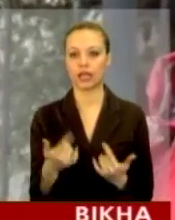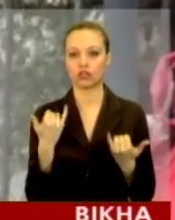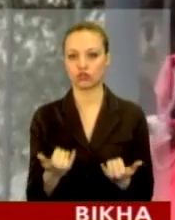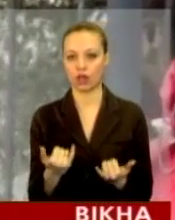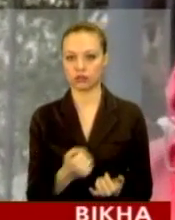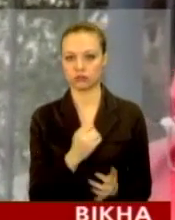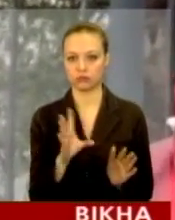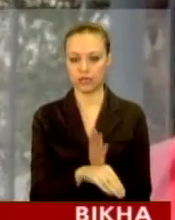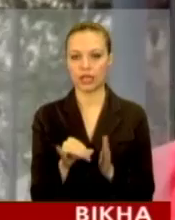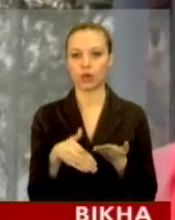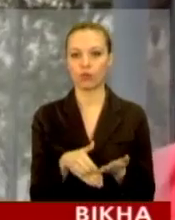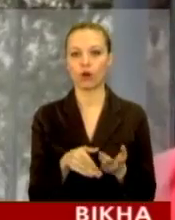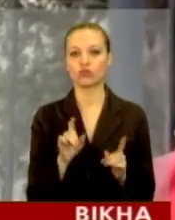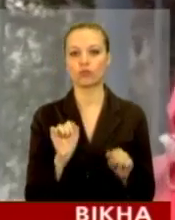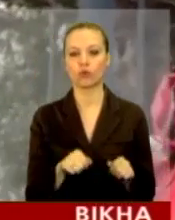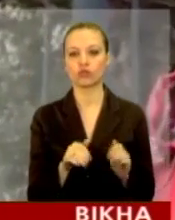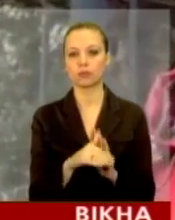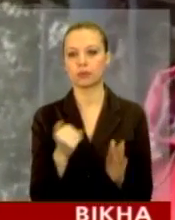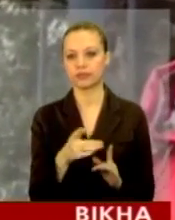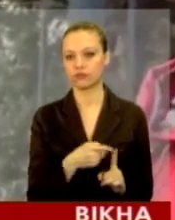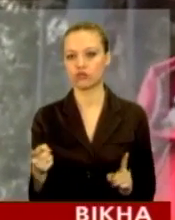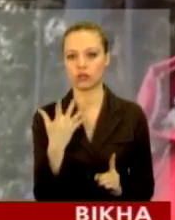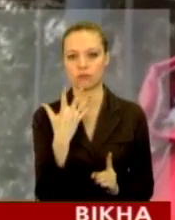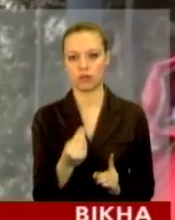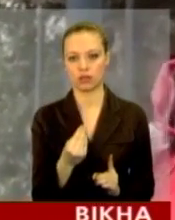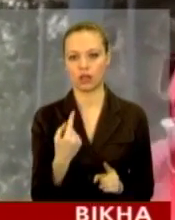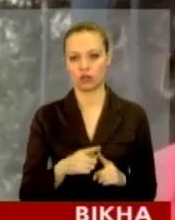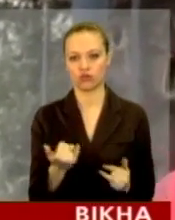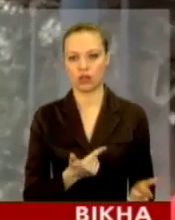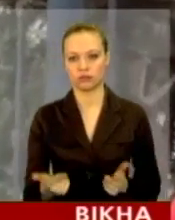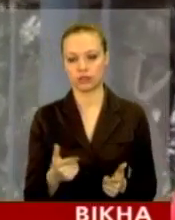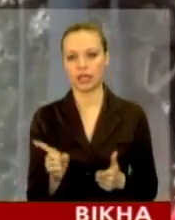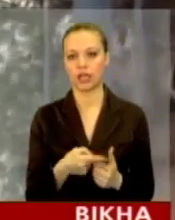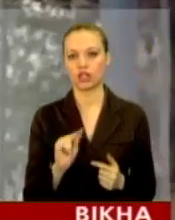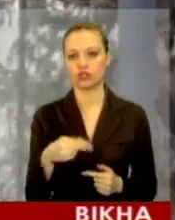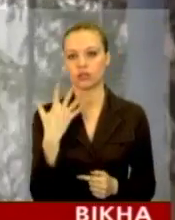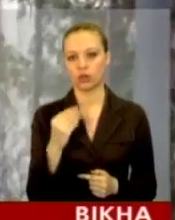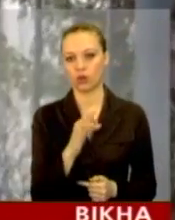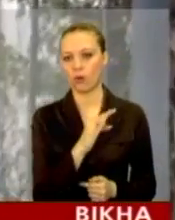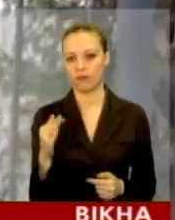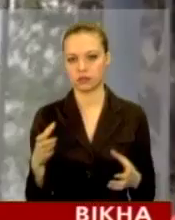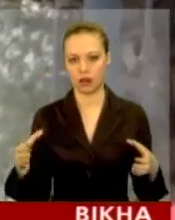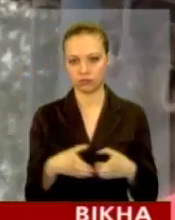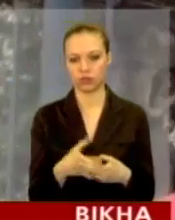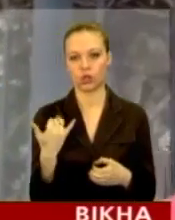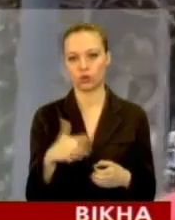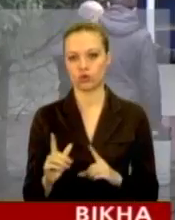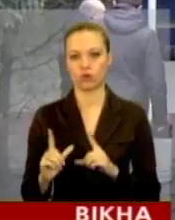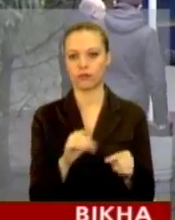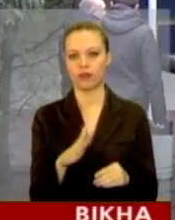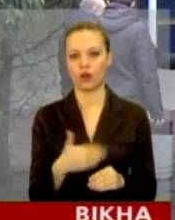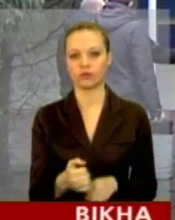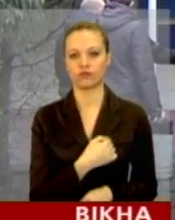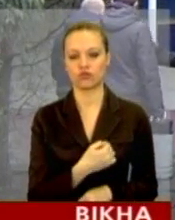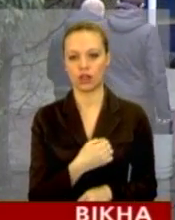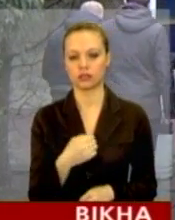строй і допомагати, можливо, призиву, який стається в течение 5 днів, тобто це підготовлювати. Або через 5 днів офіційна мобілізація і вже відправляють в частину.